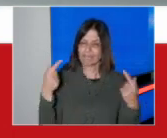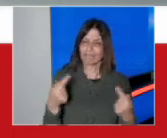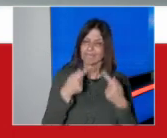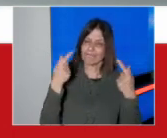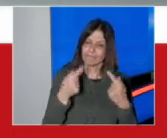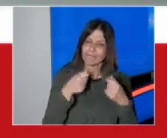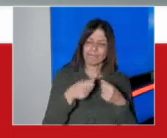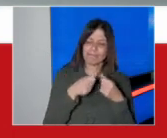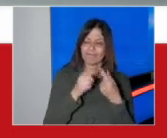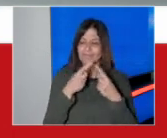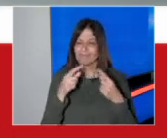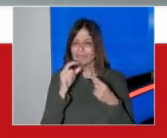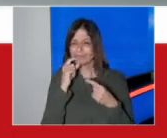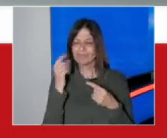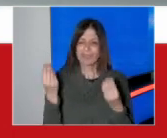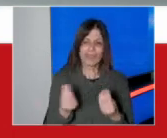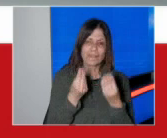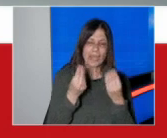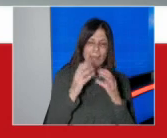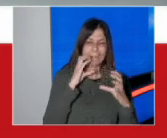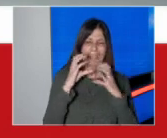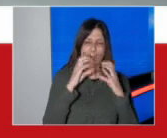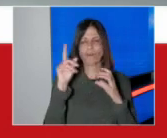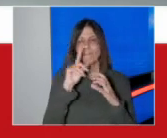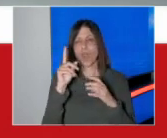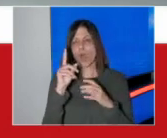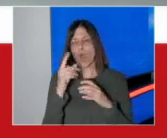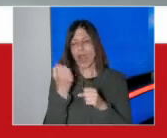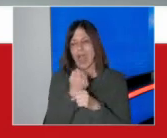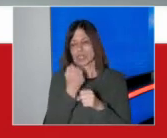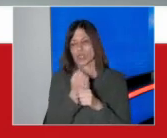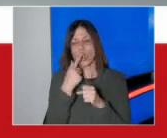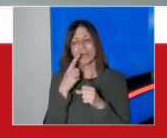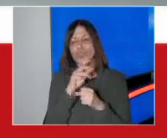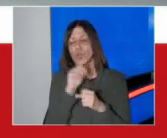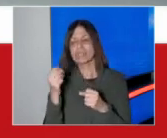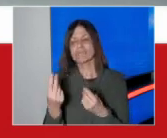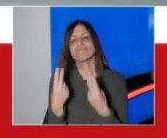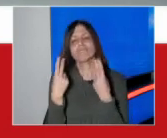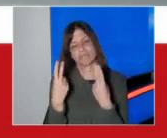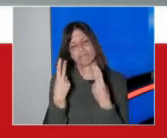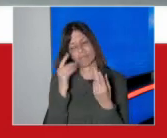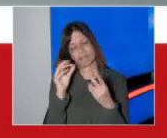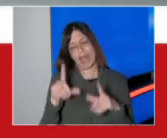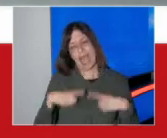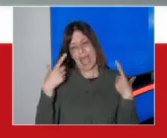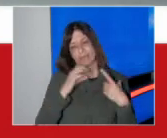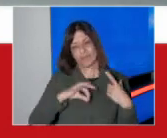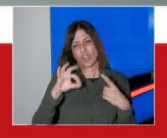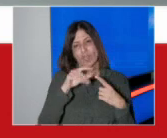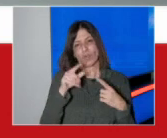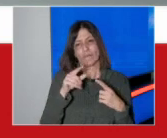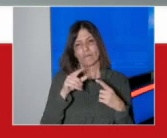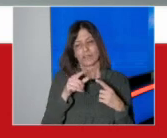כל מיני אנקדוטות כאלה ברמה התקשורתית, מאשר להתנהל סביב מהות, סביב נושאים שהם רלוונטיים לחיים שלנו, וזה גם מעלה